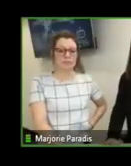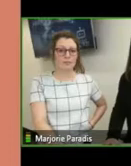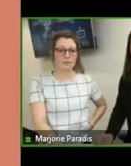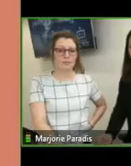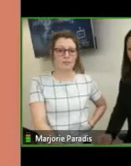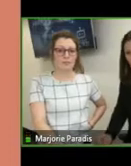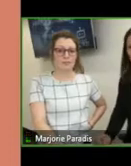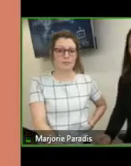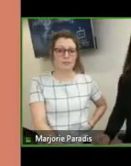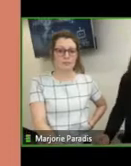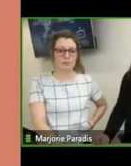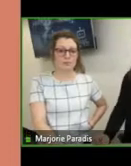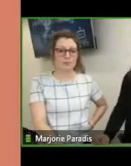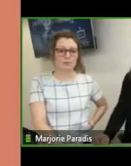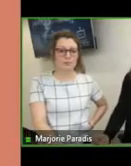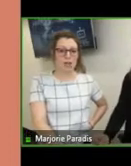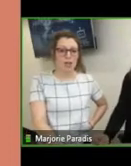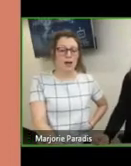de contenu. Donc,